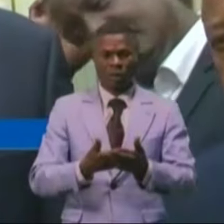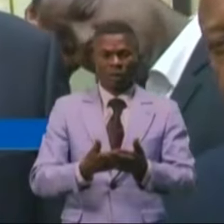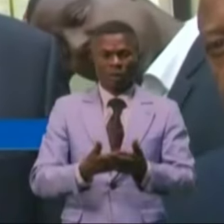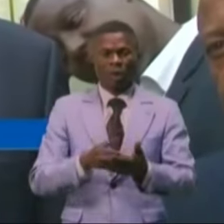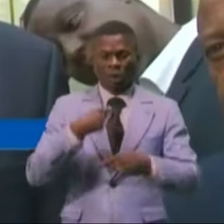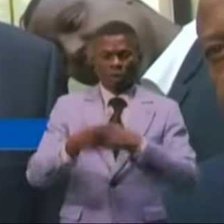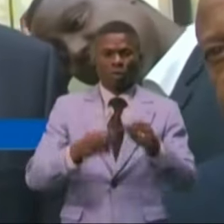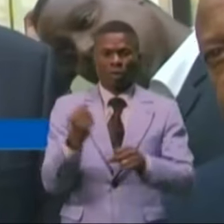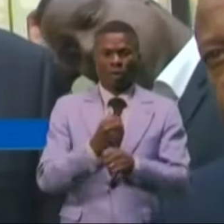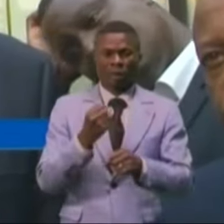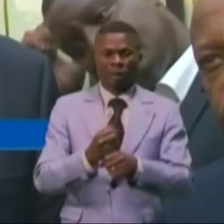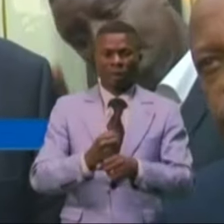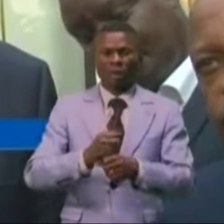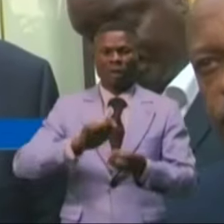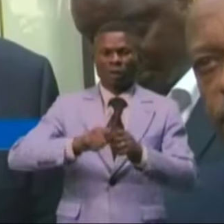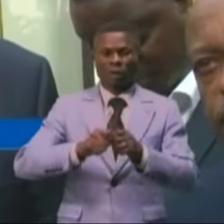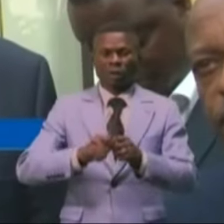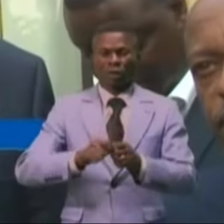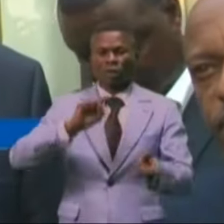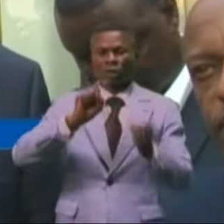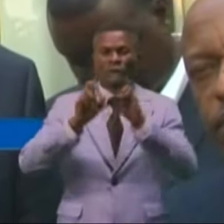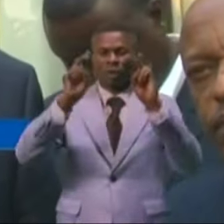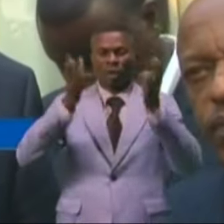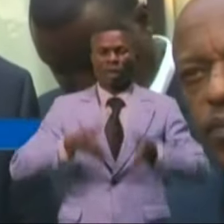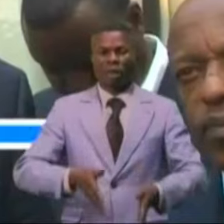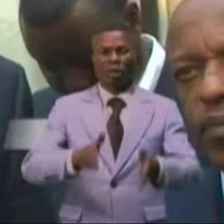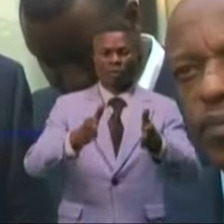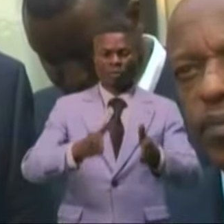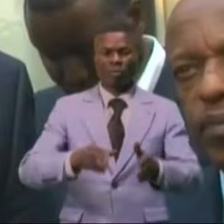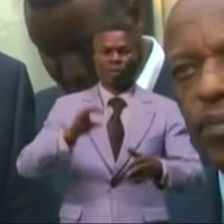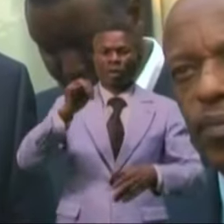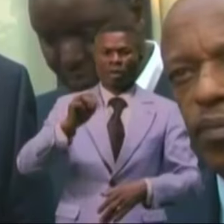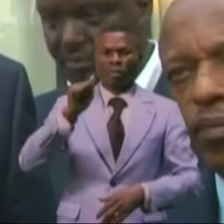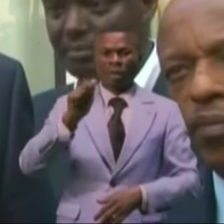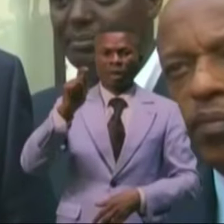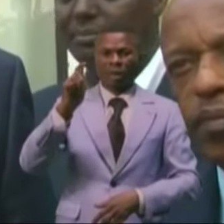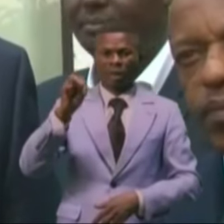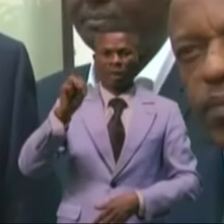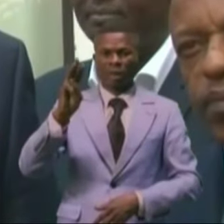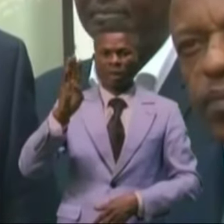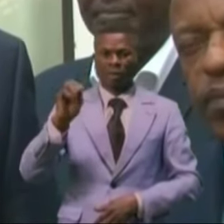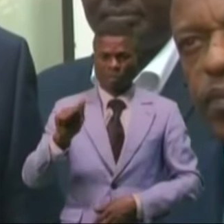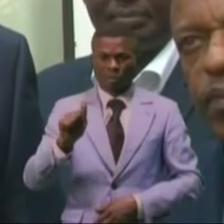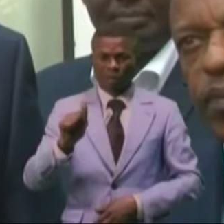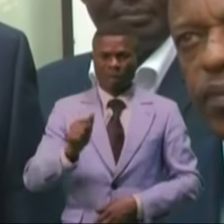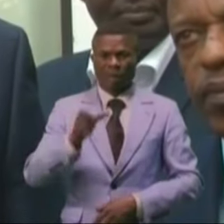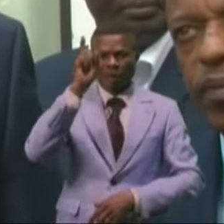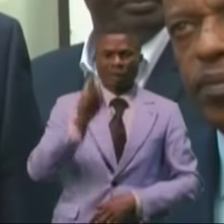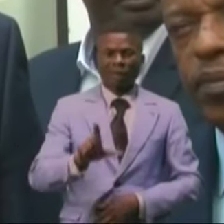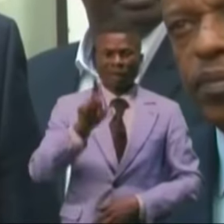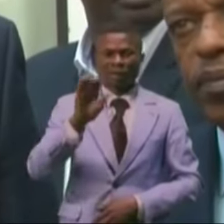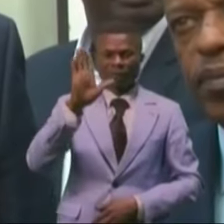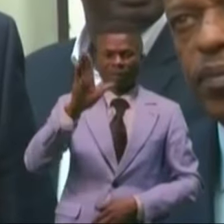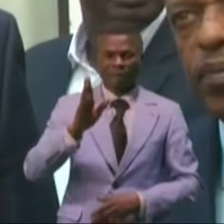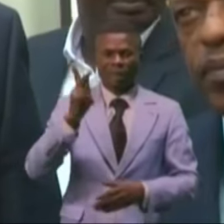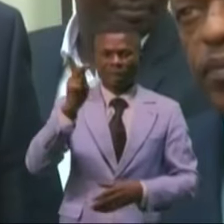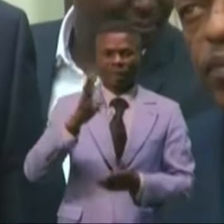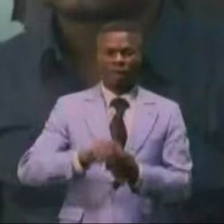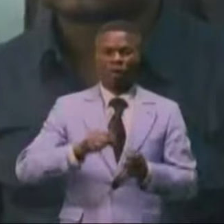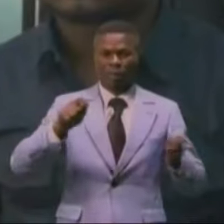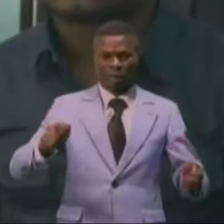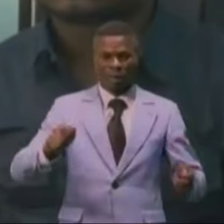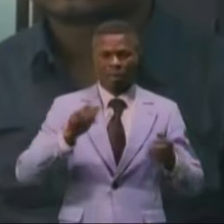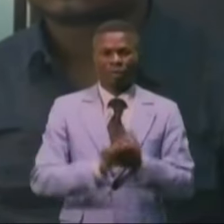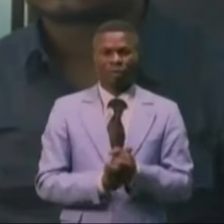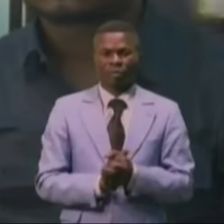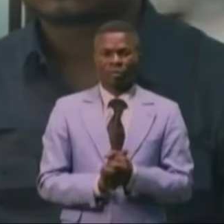les travaux de réhabilitation et de modernisation de la route Matamba Kalamba-Mbouji, longue de 125 km. Ce